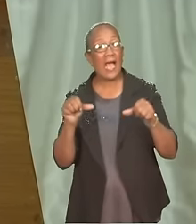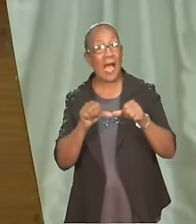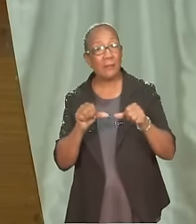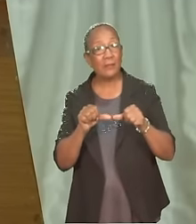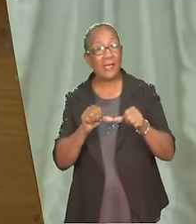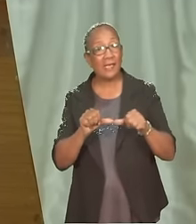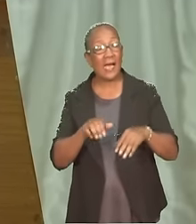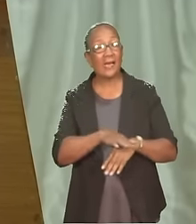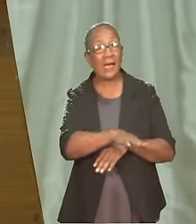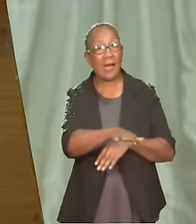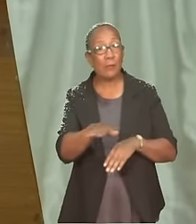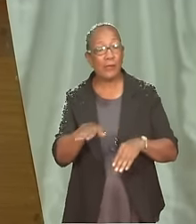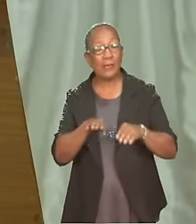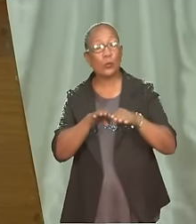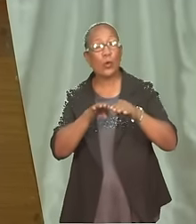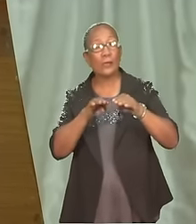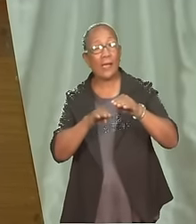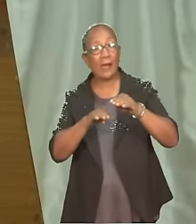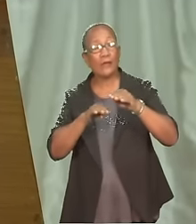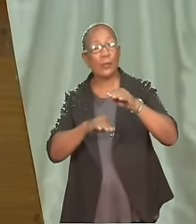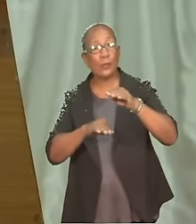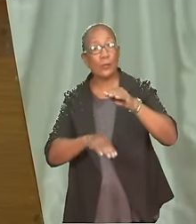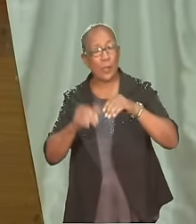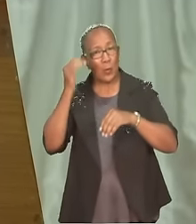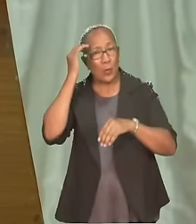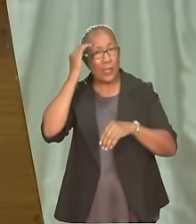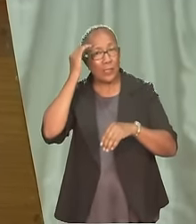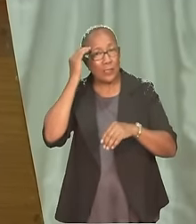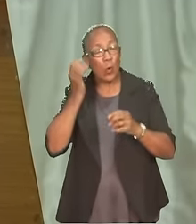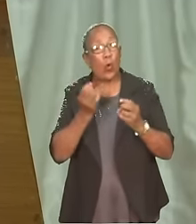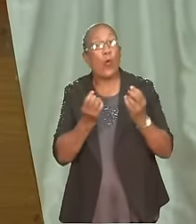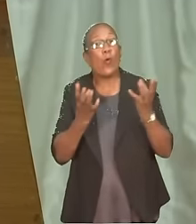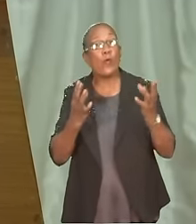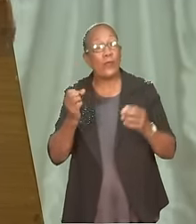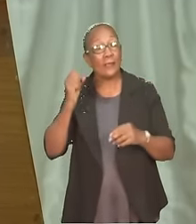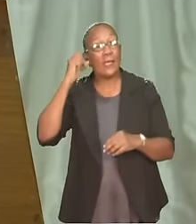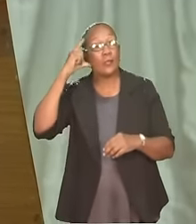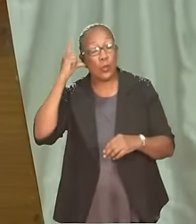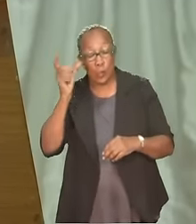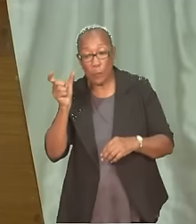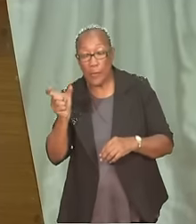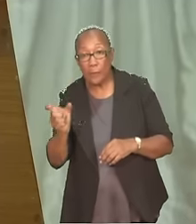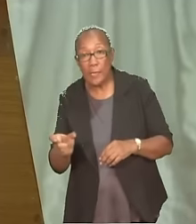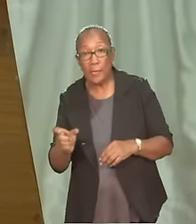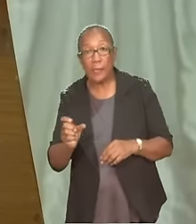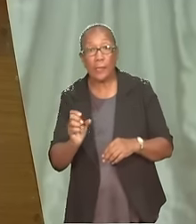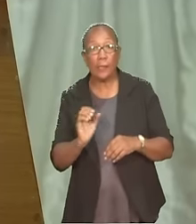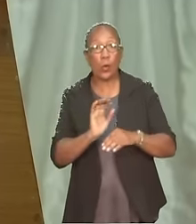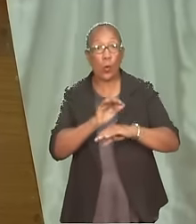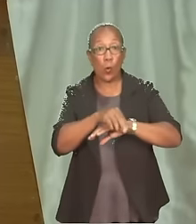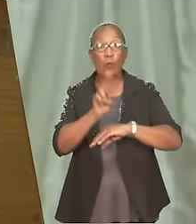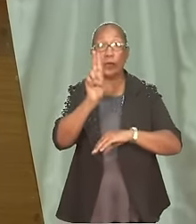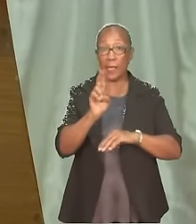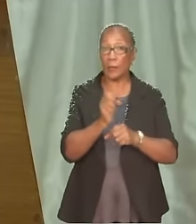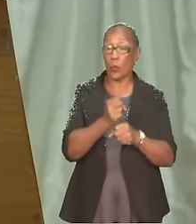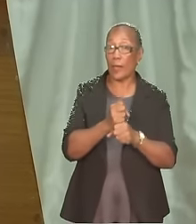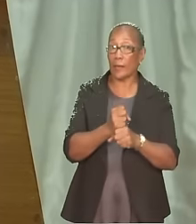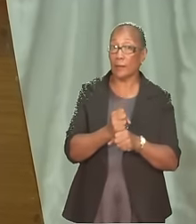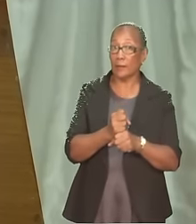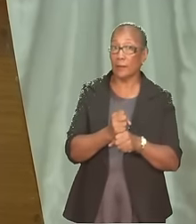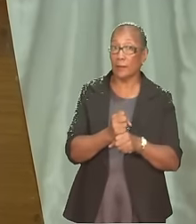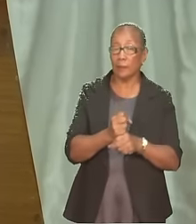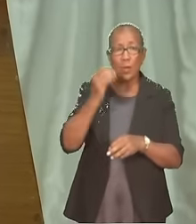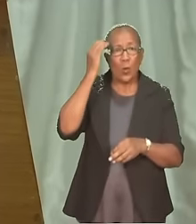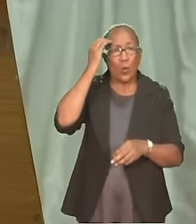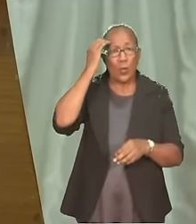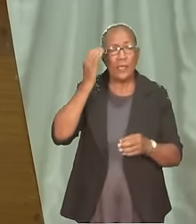ambtenarenapparaat, dat wordt afgebouwd. Weet u hoeveel deskundige personen bij de overheid werken? Weet u hoeveel